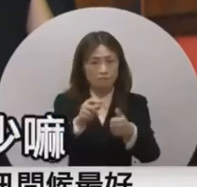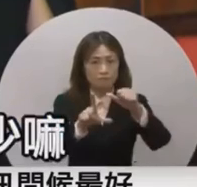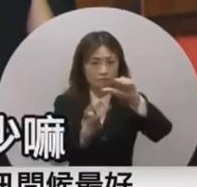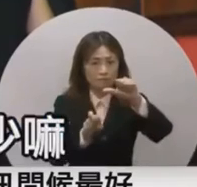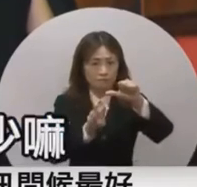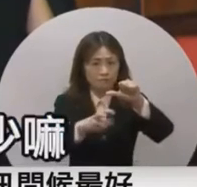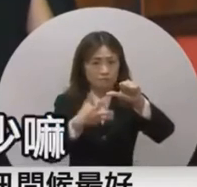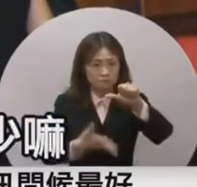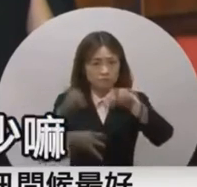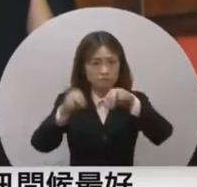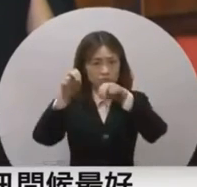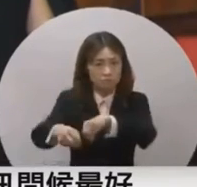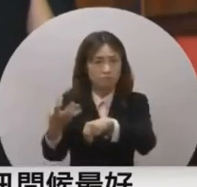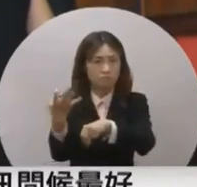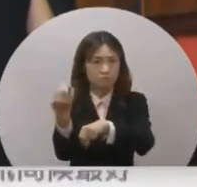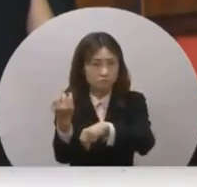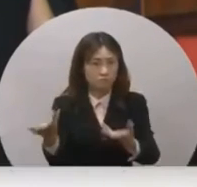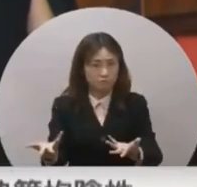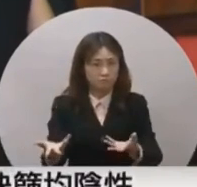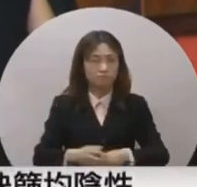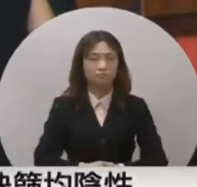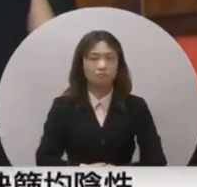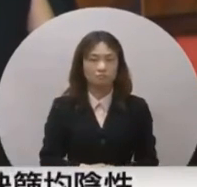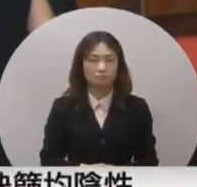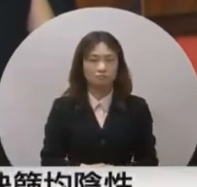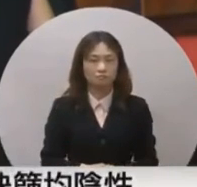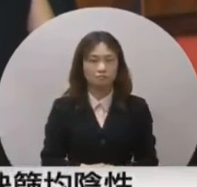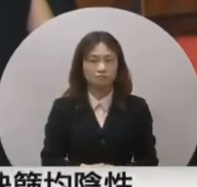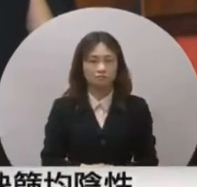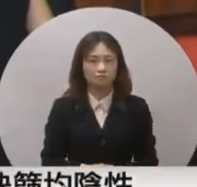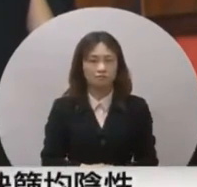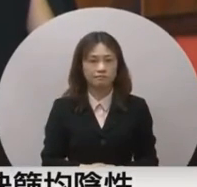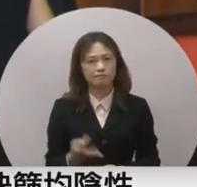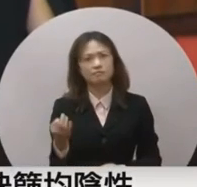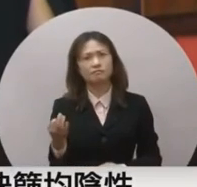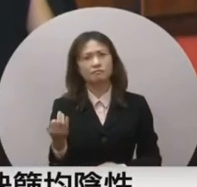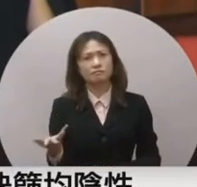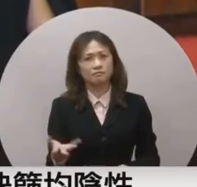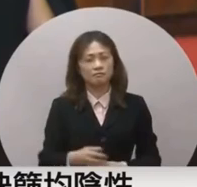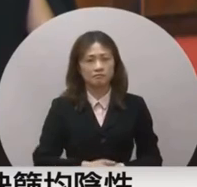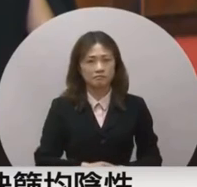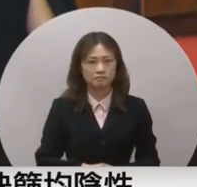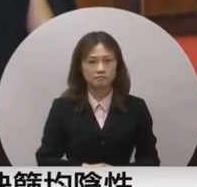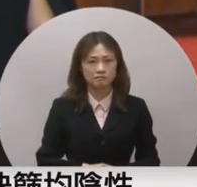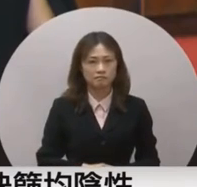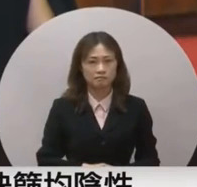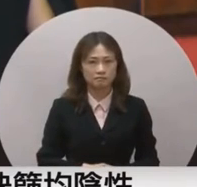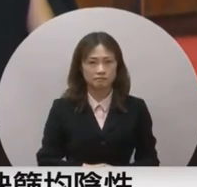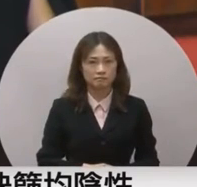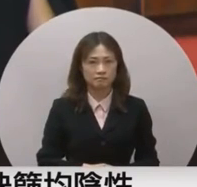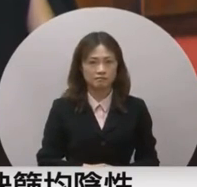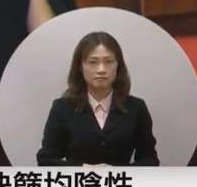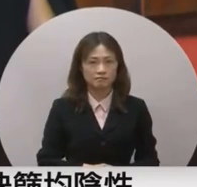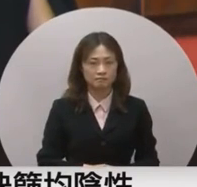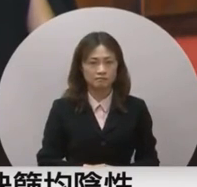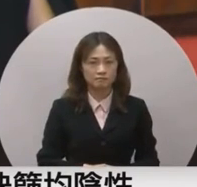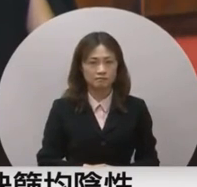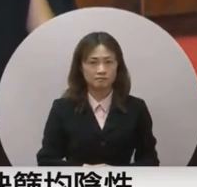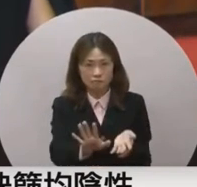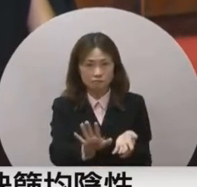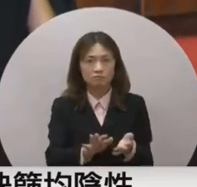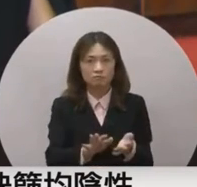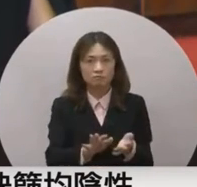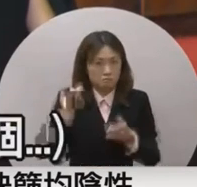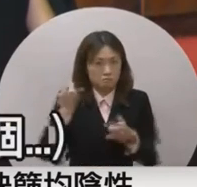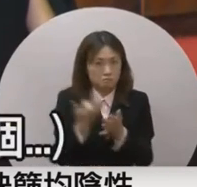签约金额是多少吗？ 我们相关的企业 多少啊？直接回答、啊。 依照这一些来进行